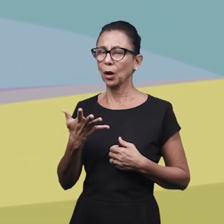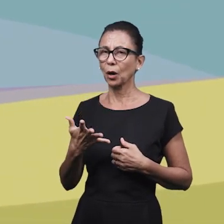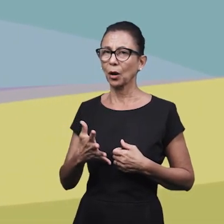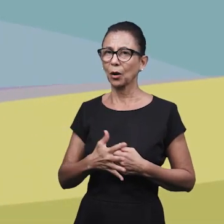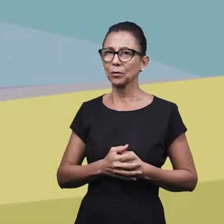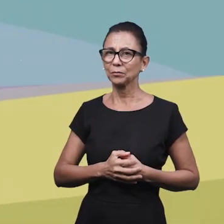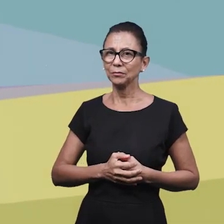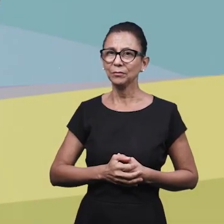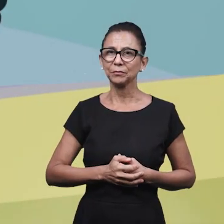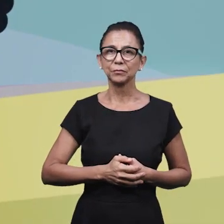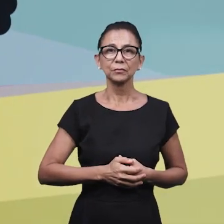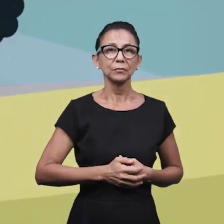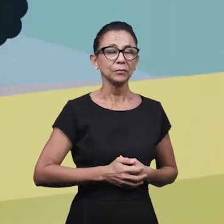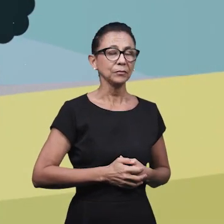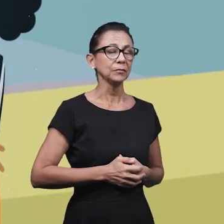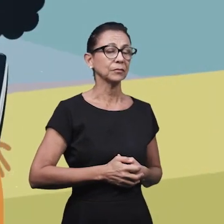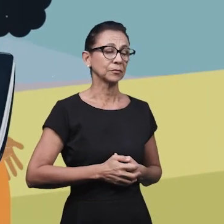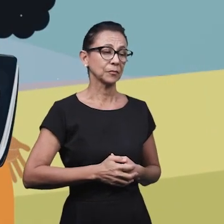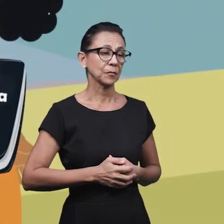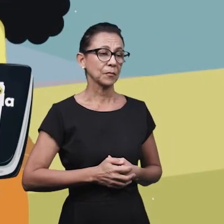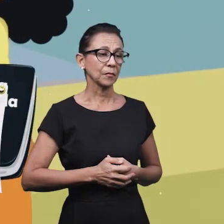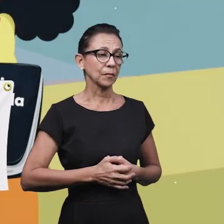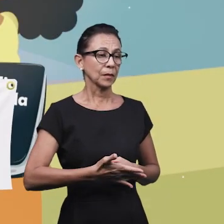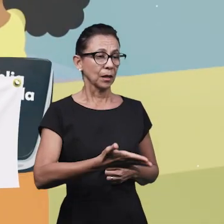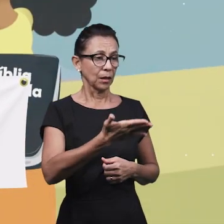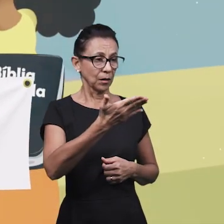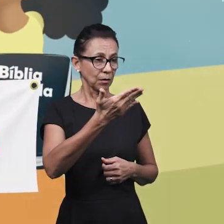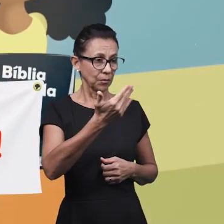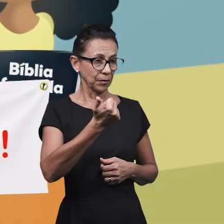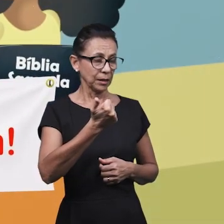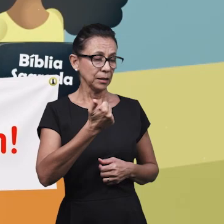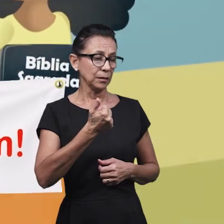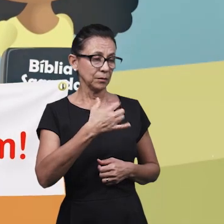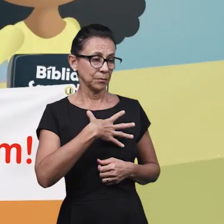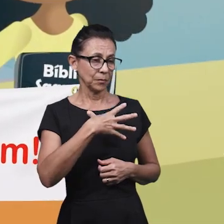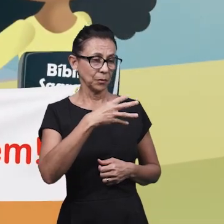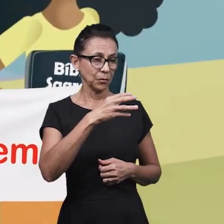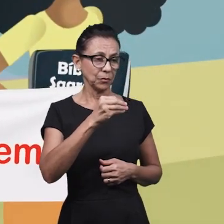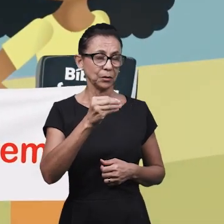vinde pequeninos do Pai.